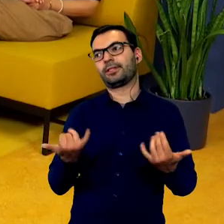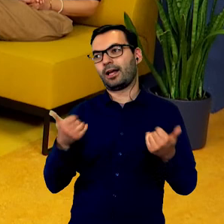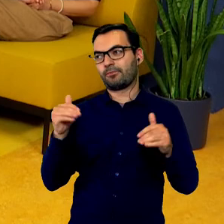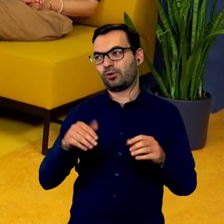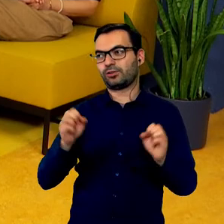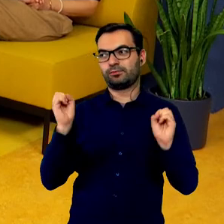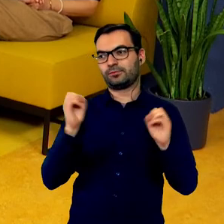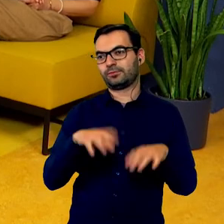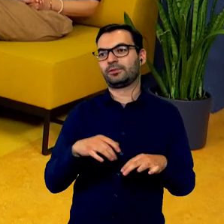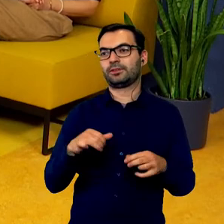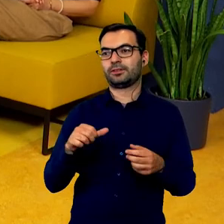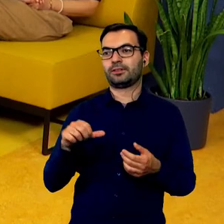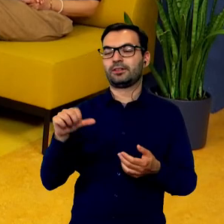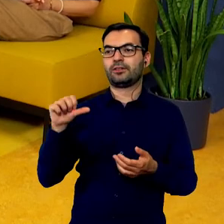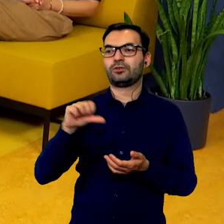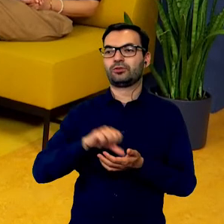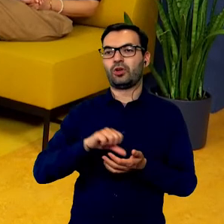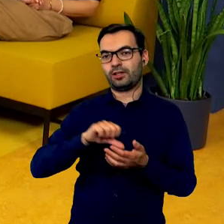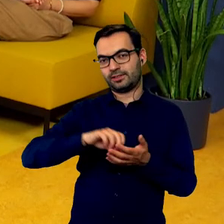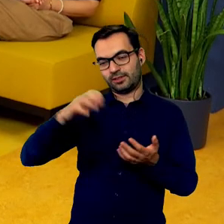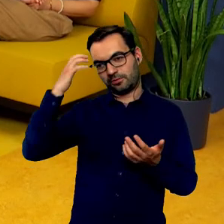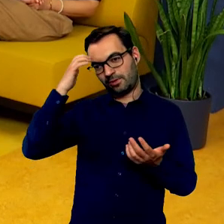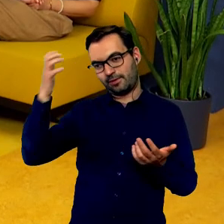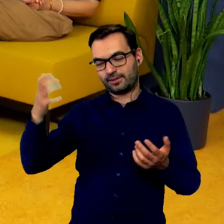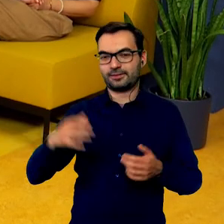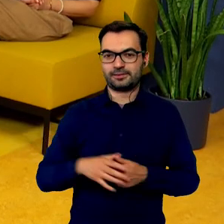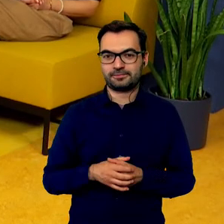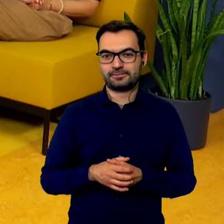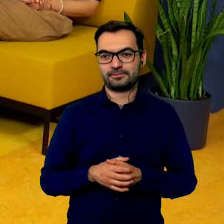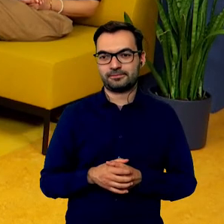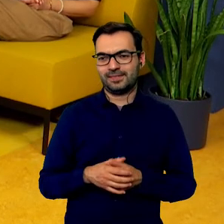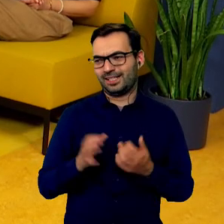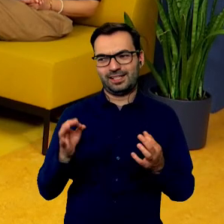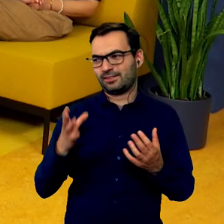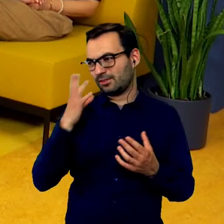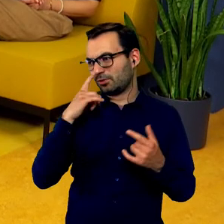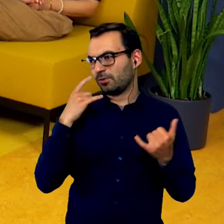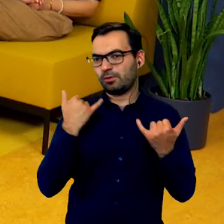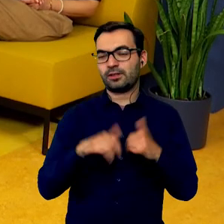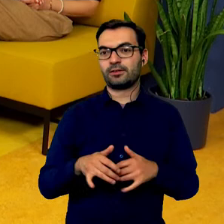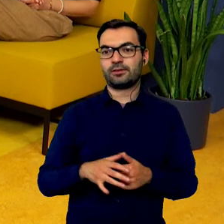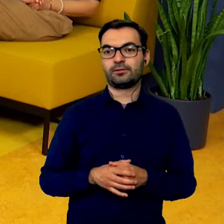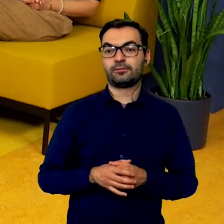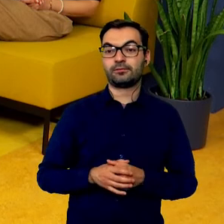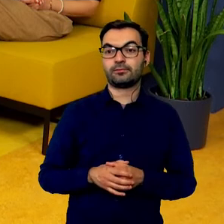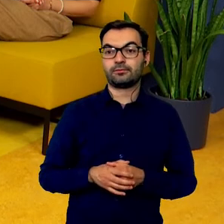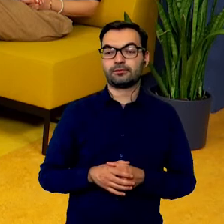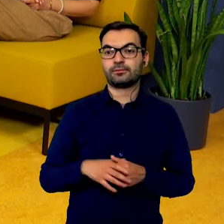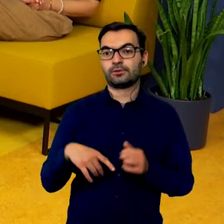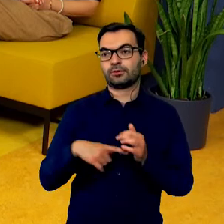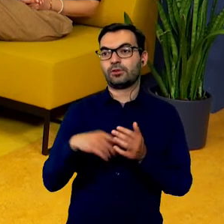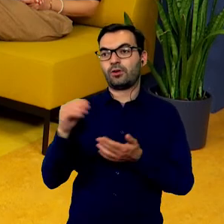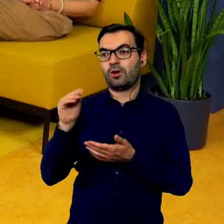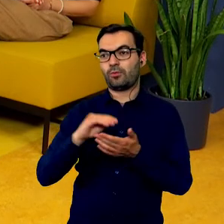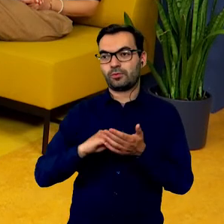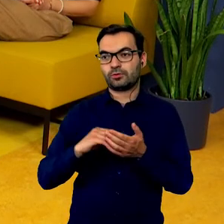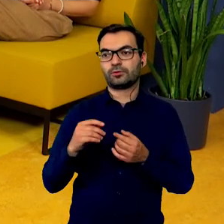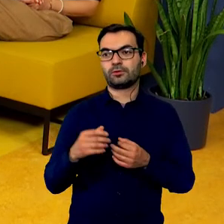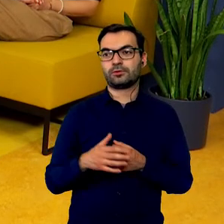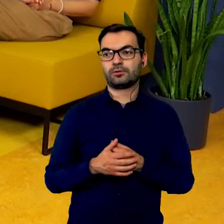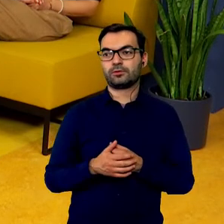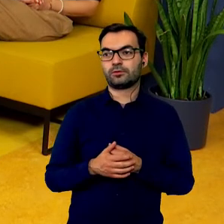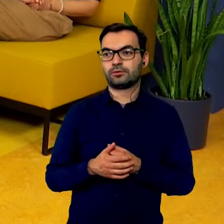można porzucać stolicę królewską? Ale to teraz tak wygląda. I to opisuje właściwie też o cenach.